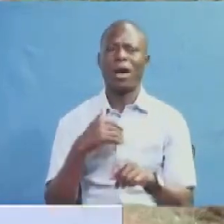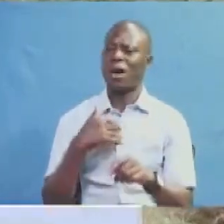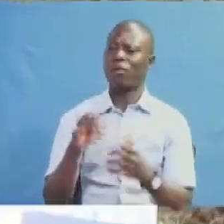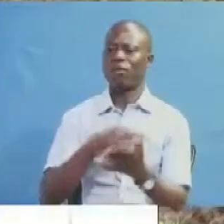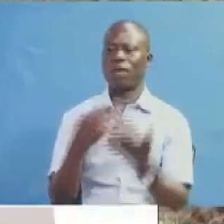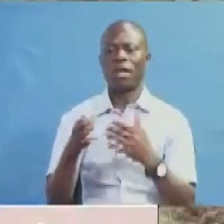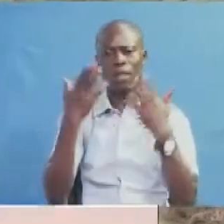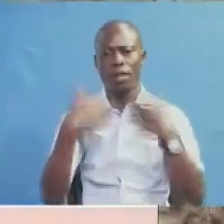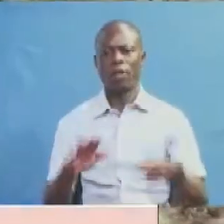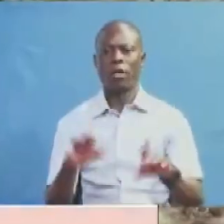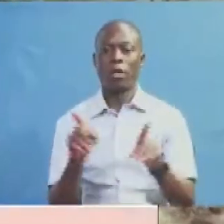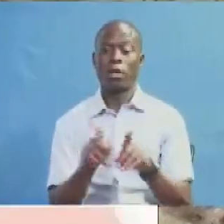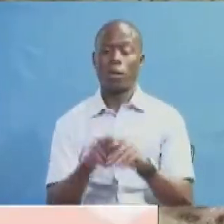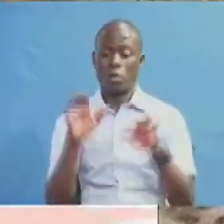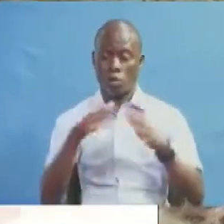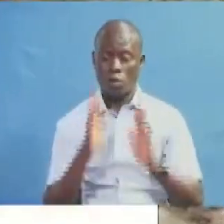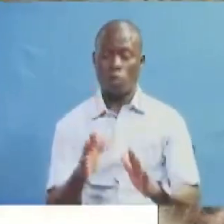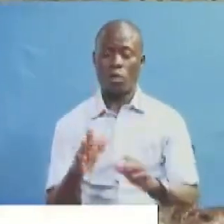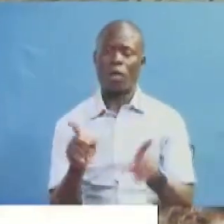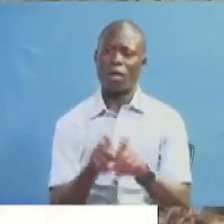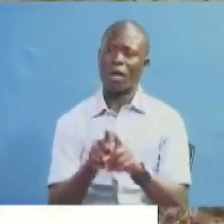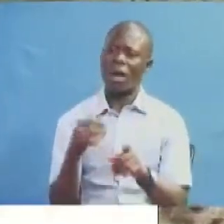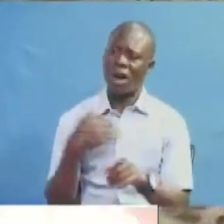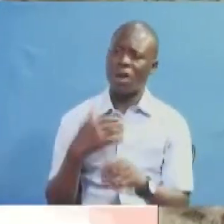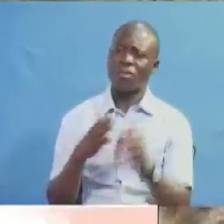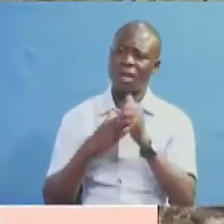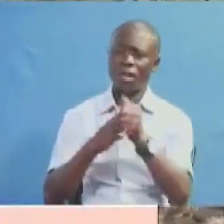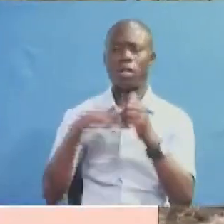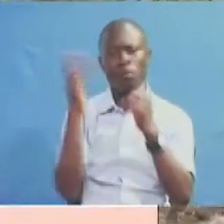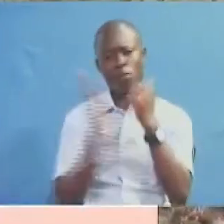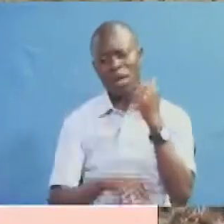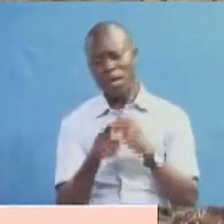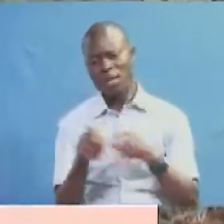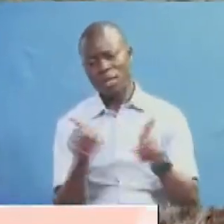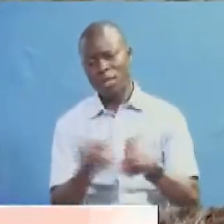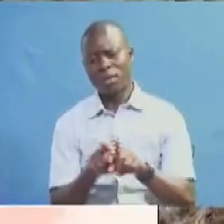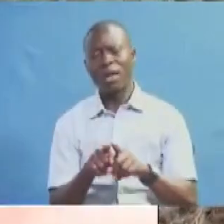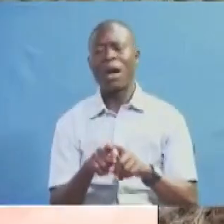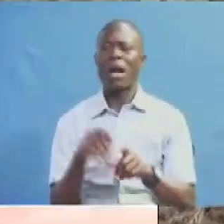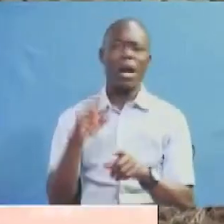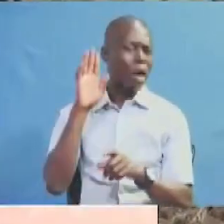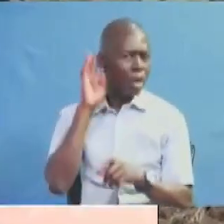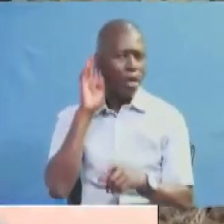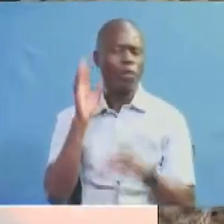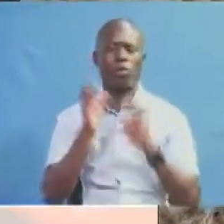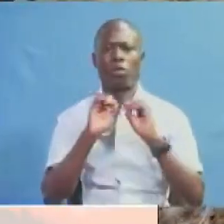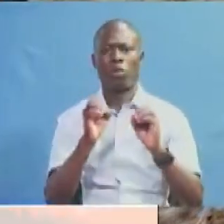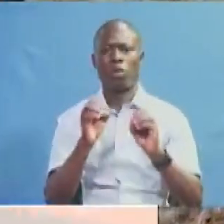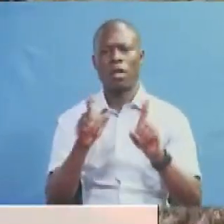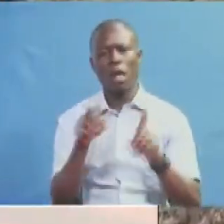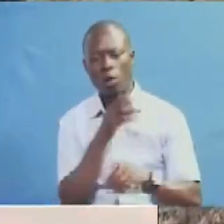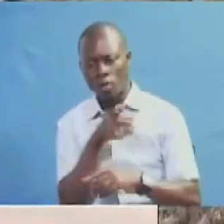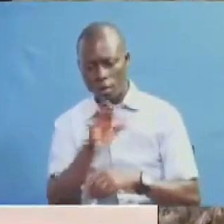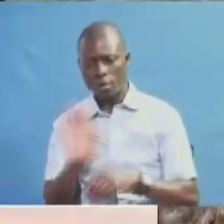imeisha. Wakulima hao wameshtumu uongozi mbaya wa shirika la Kabari kwa kukosa kusikiliza malalamiko yao, wakidai